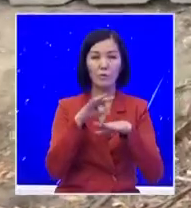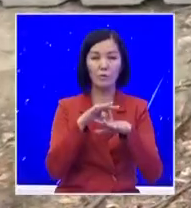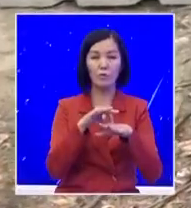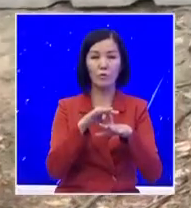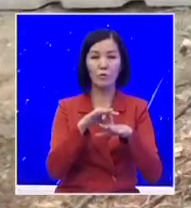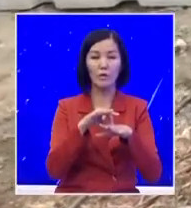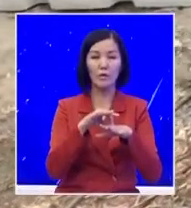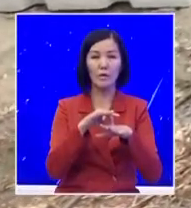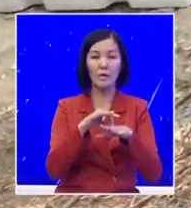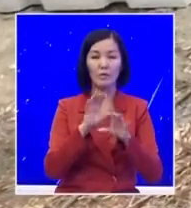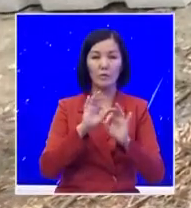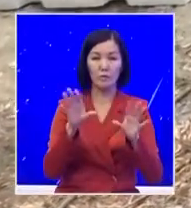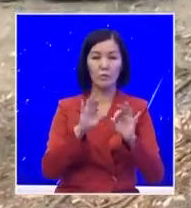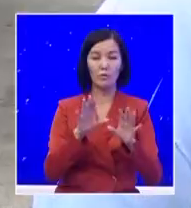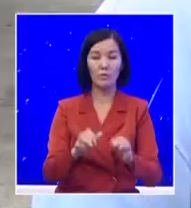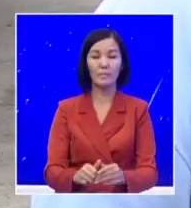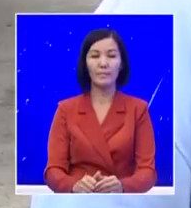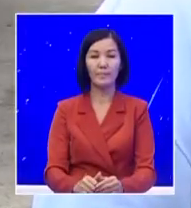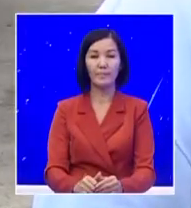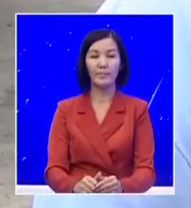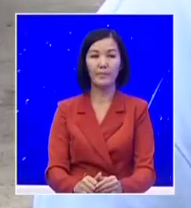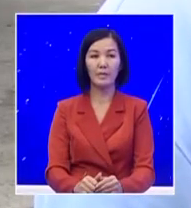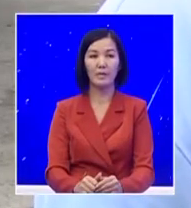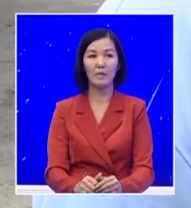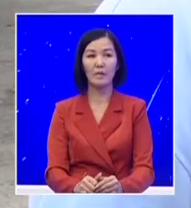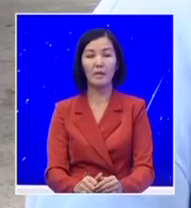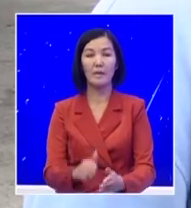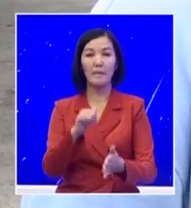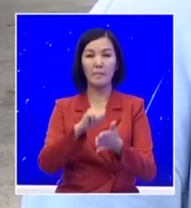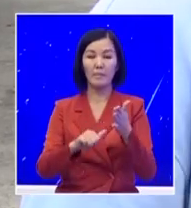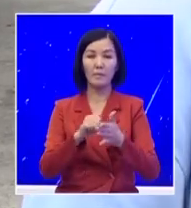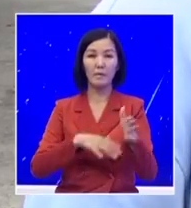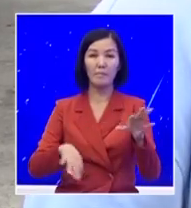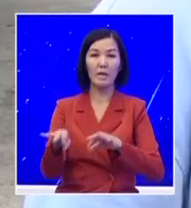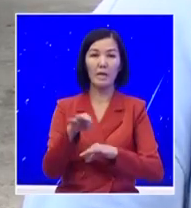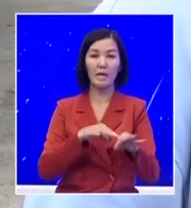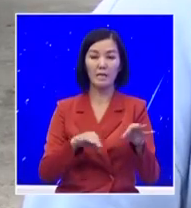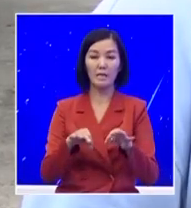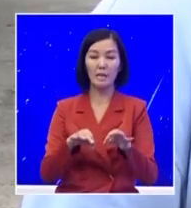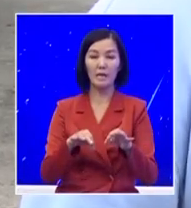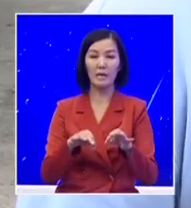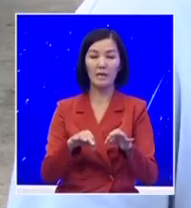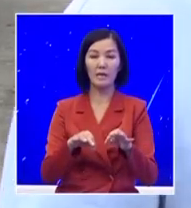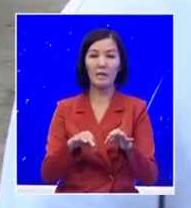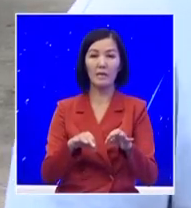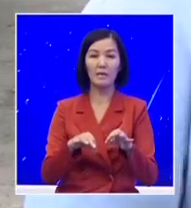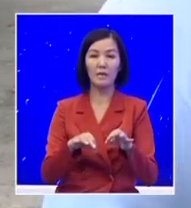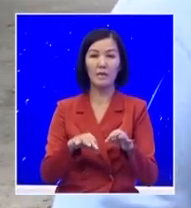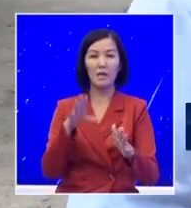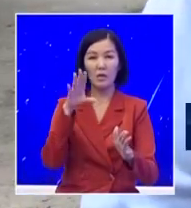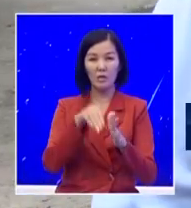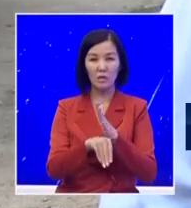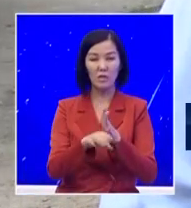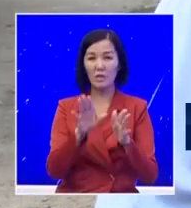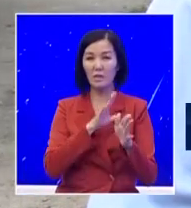учаске басшысы былай түсіндіреді. Олқылықтың себебі проектіде непредусмотренный участоктар бар. Проектіде көрсетілмей